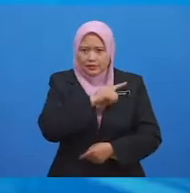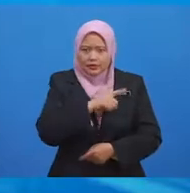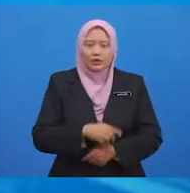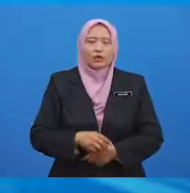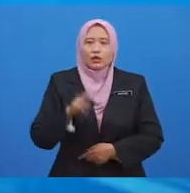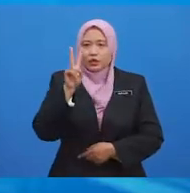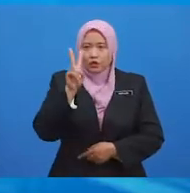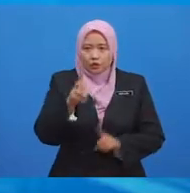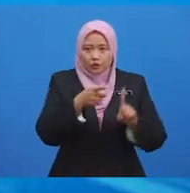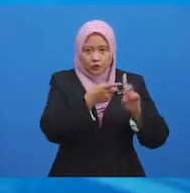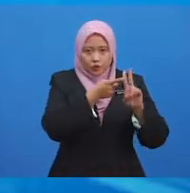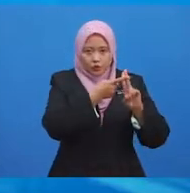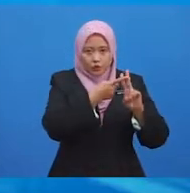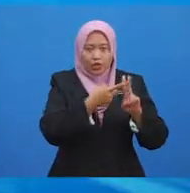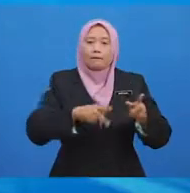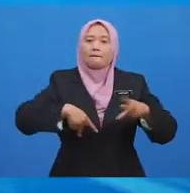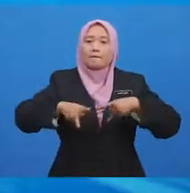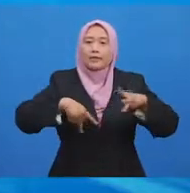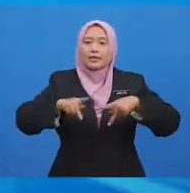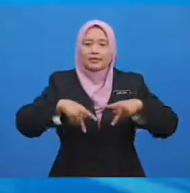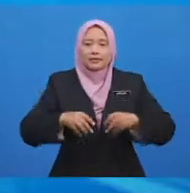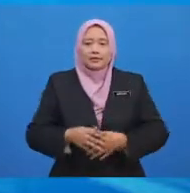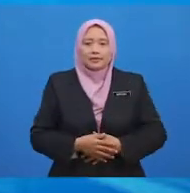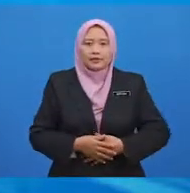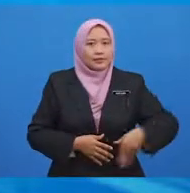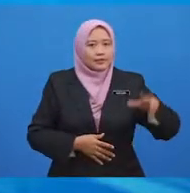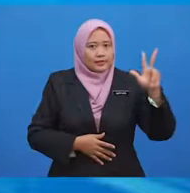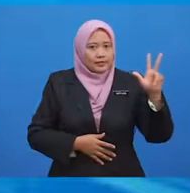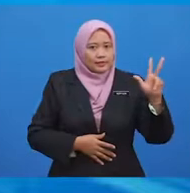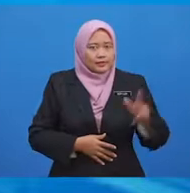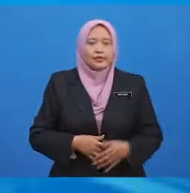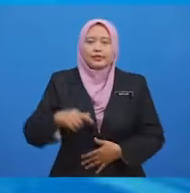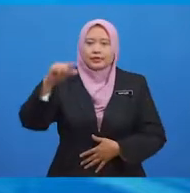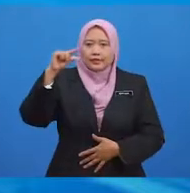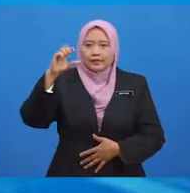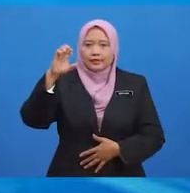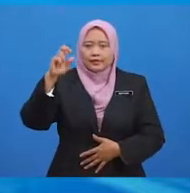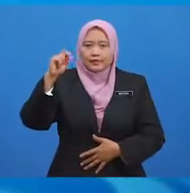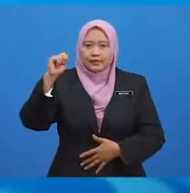plastik, dan yang ketiga, gentian sintetik.